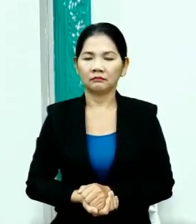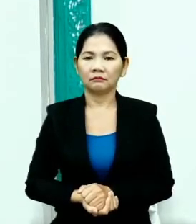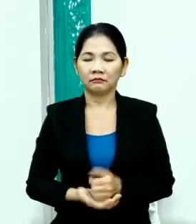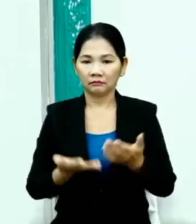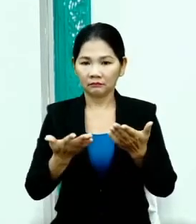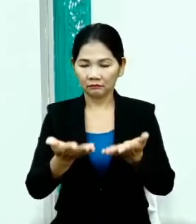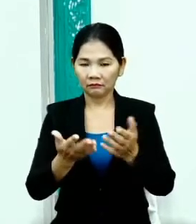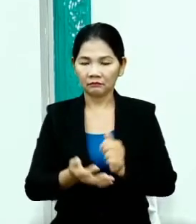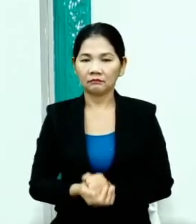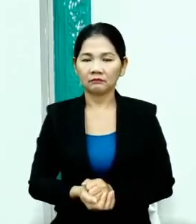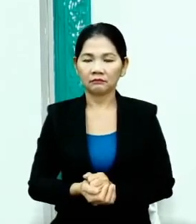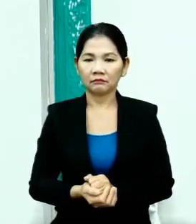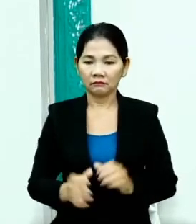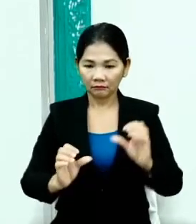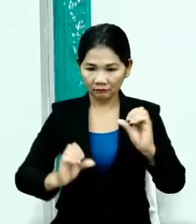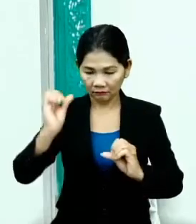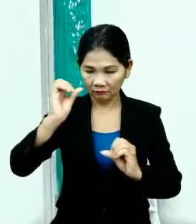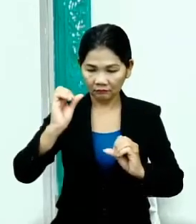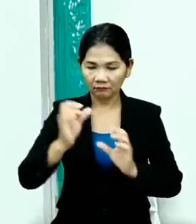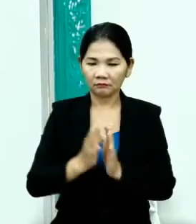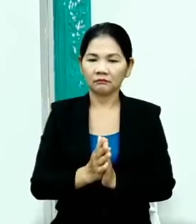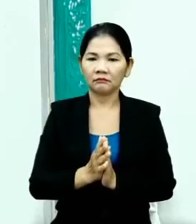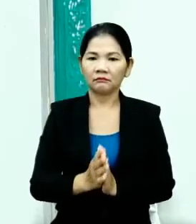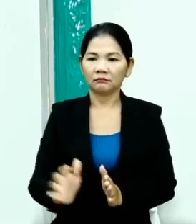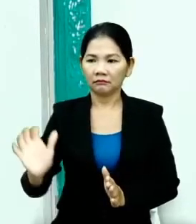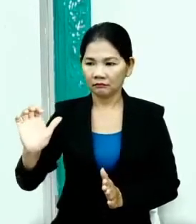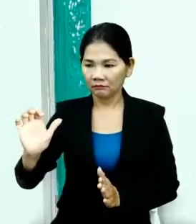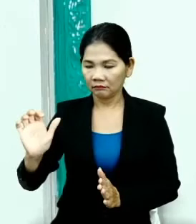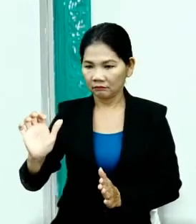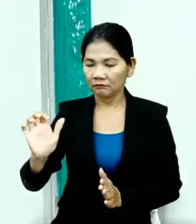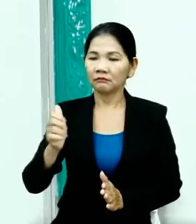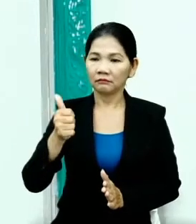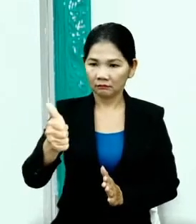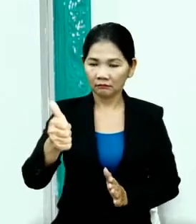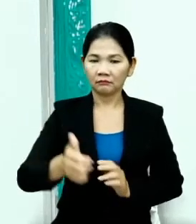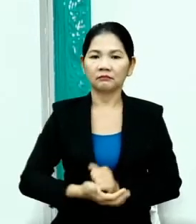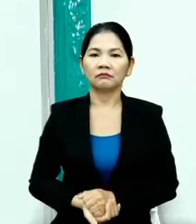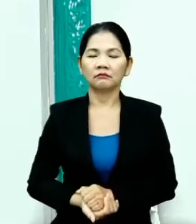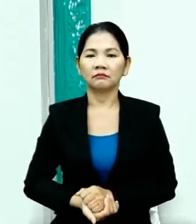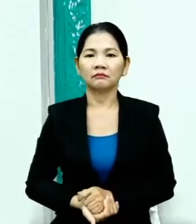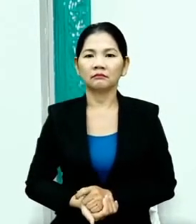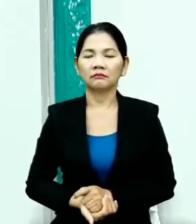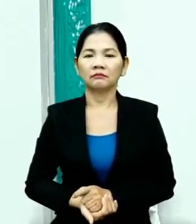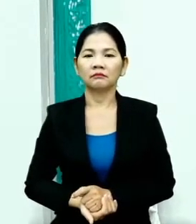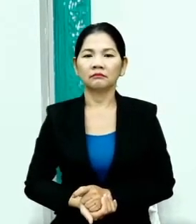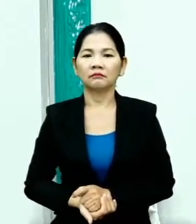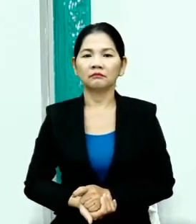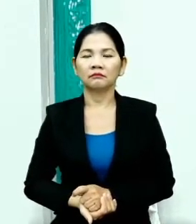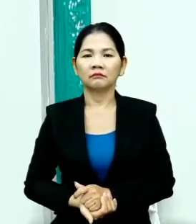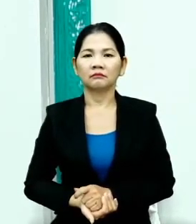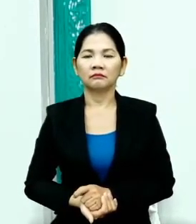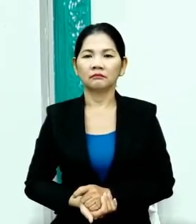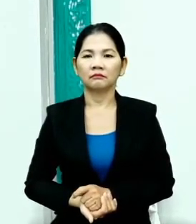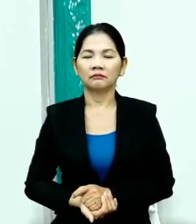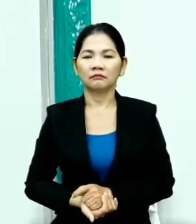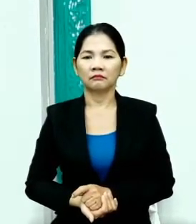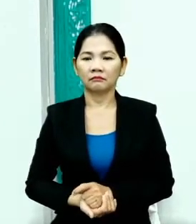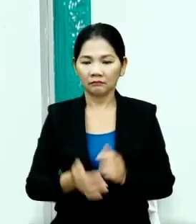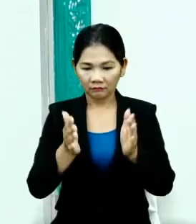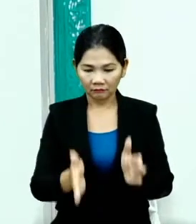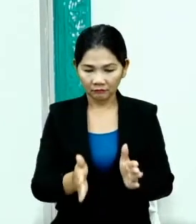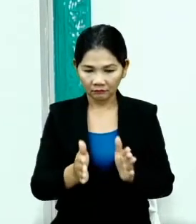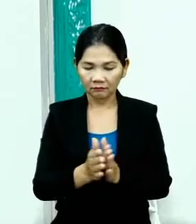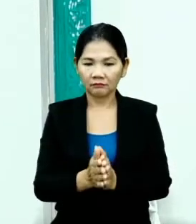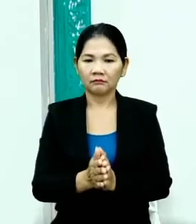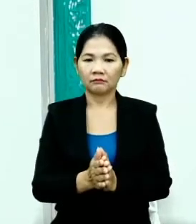tiết, đáy lơ, đáy kế, chợt. Bịa mới tiết, là bà mới tiết ní. Chả nợ nẹ, đáy